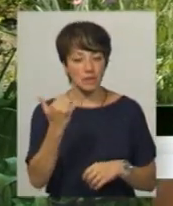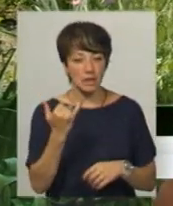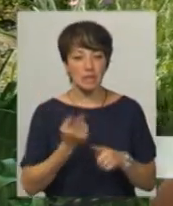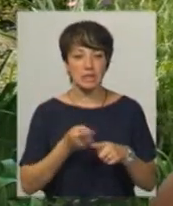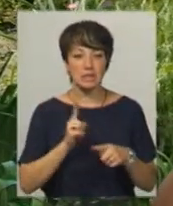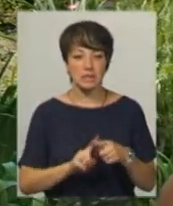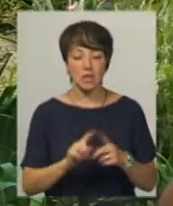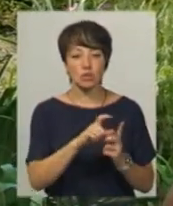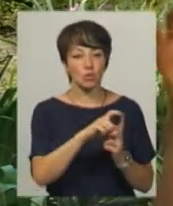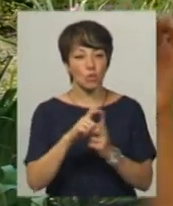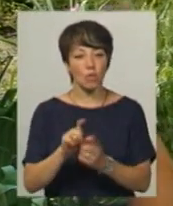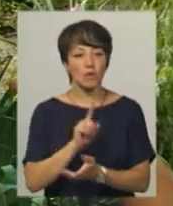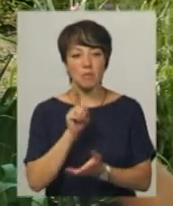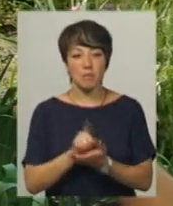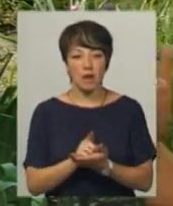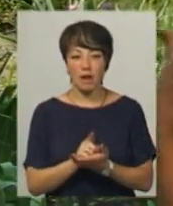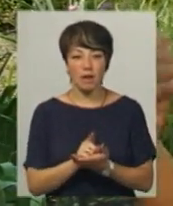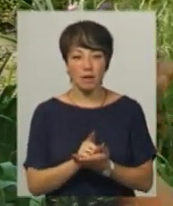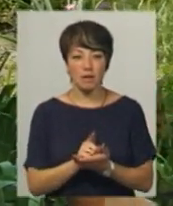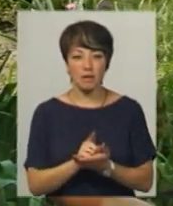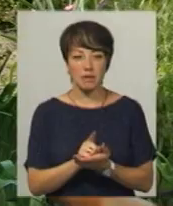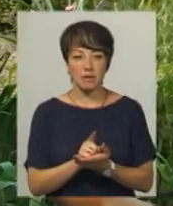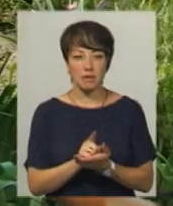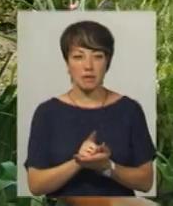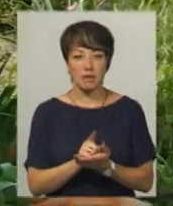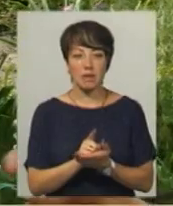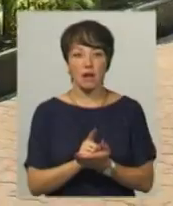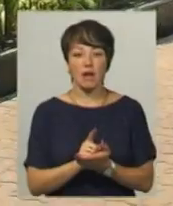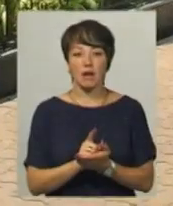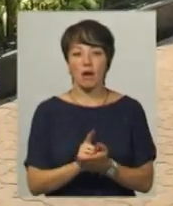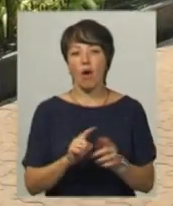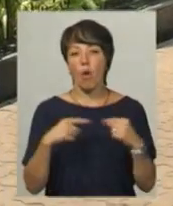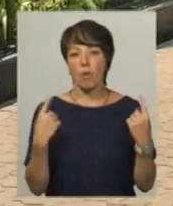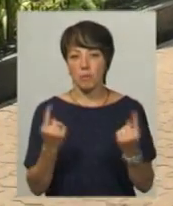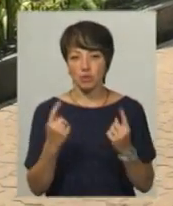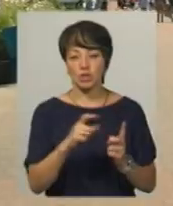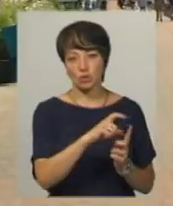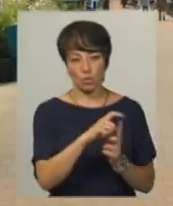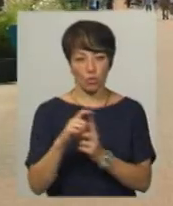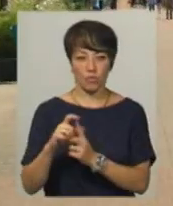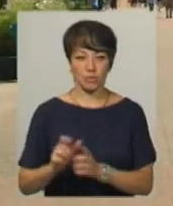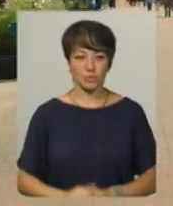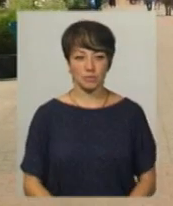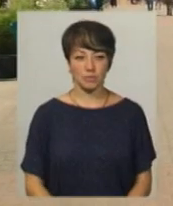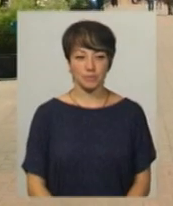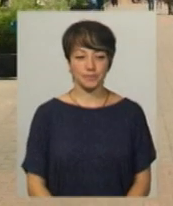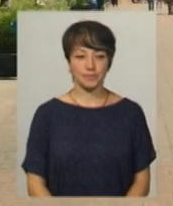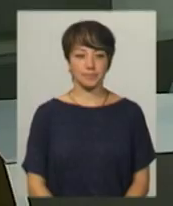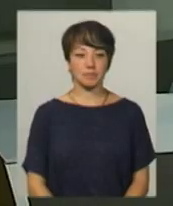це кодове слово, воно має не виходити з контексту звичайного мовлення. Андрій Гуменний, Юрій Чорний, новини.